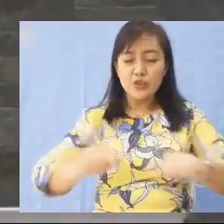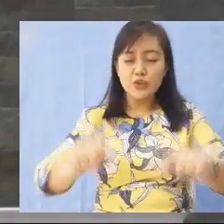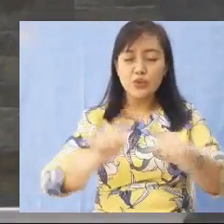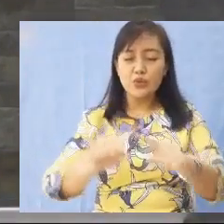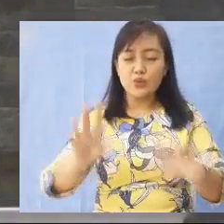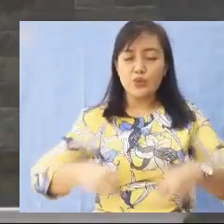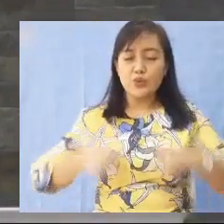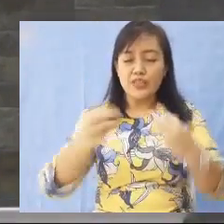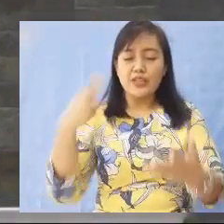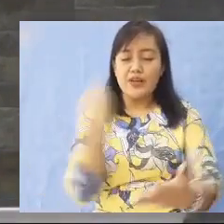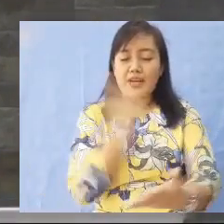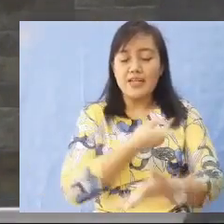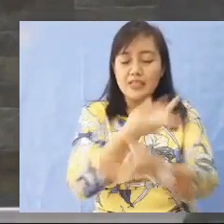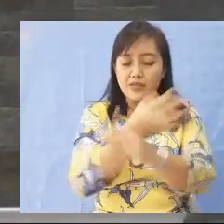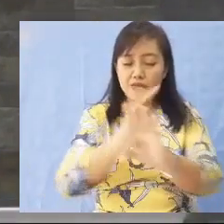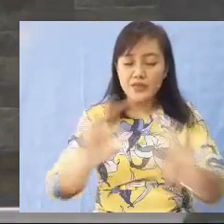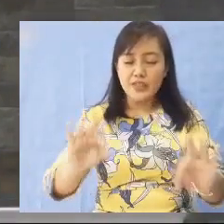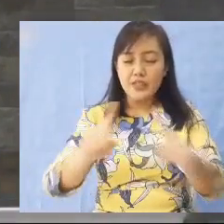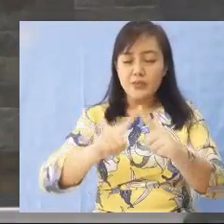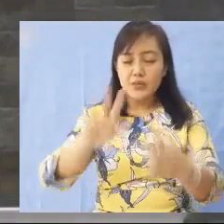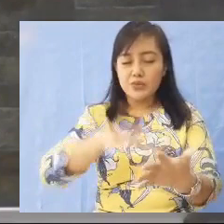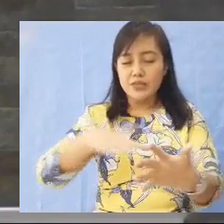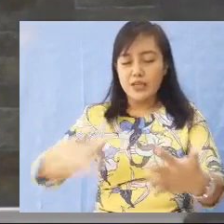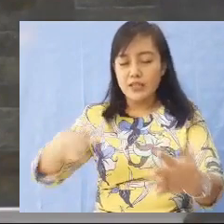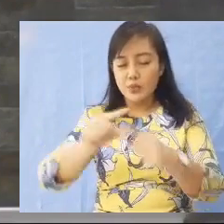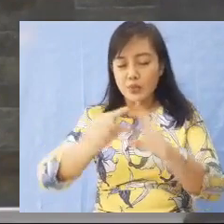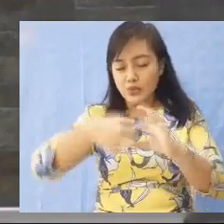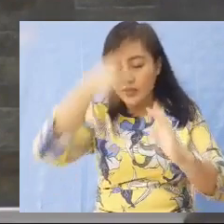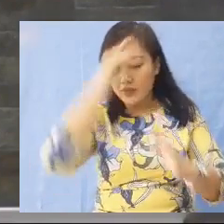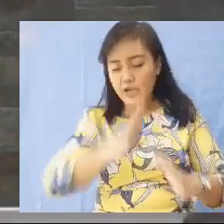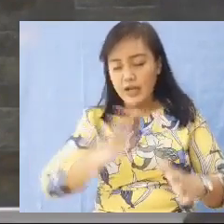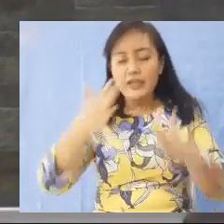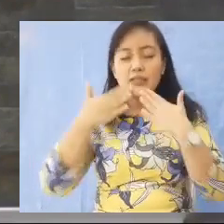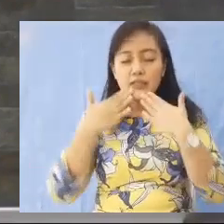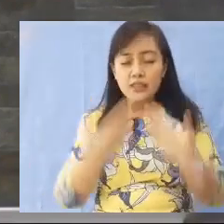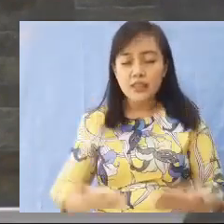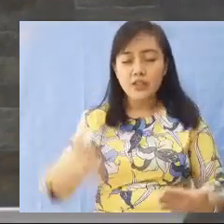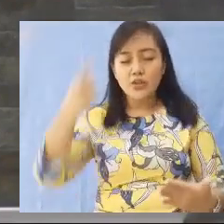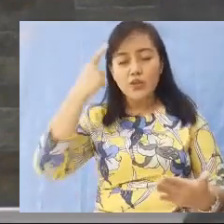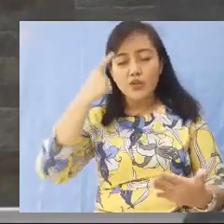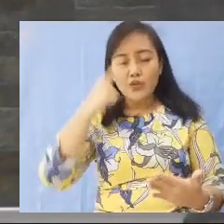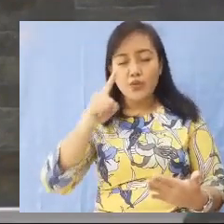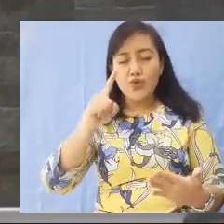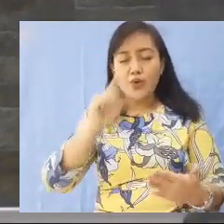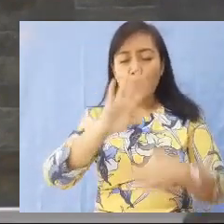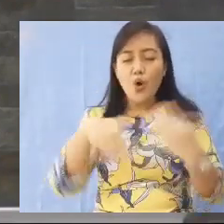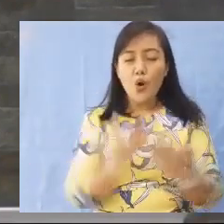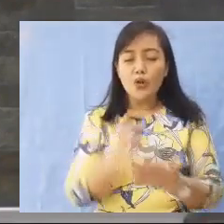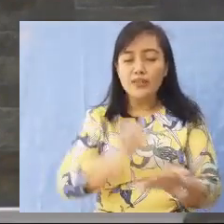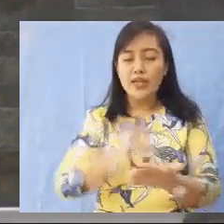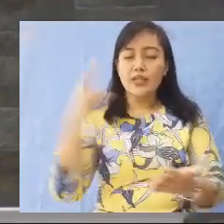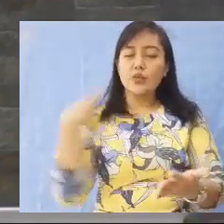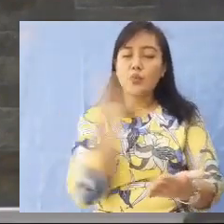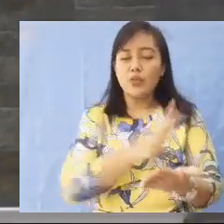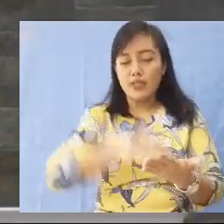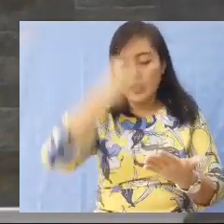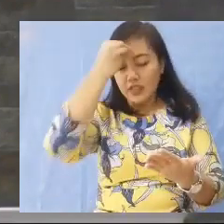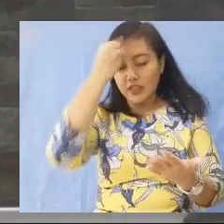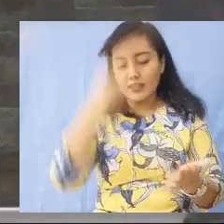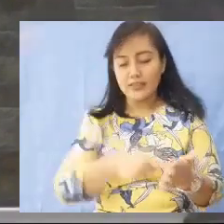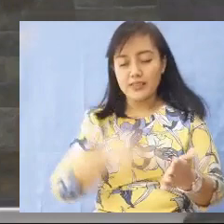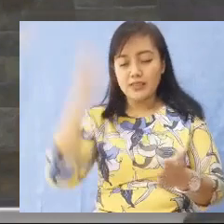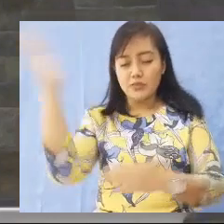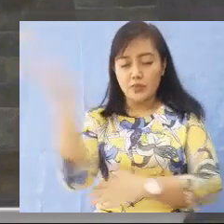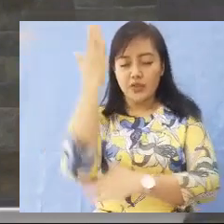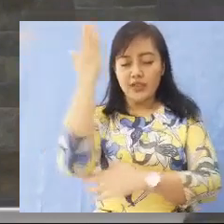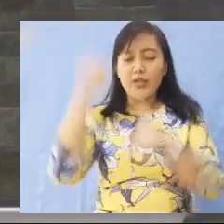sa pangangaral niyo pong salita, pakikinig ng inyo pong salita. Salamat sa mga bagay po na amin pong natutunan ngayon pong umaga. Pagpalain niyo po ito sa amin pong